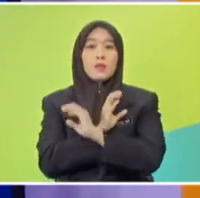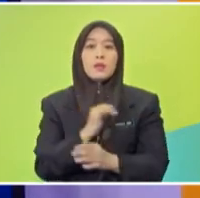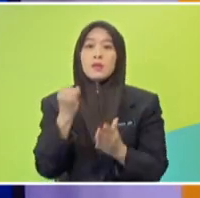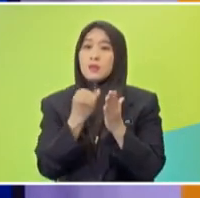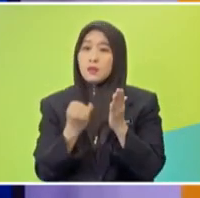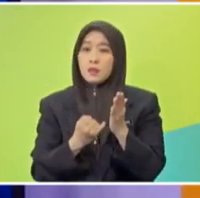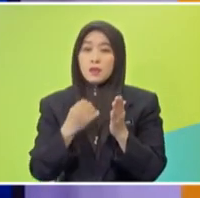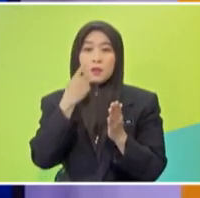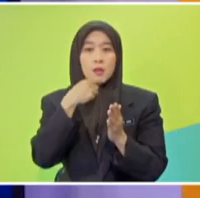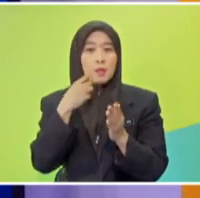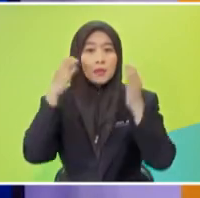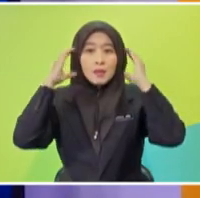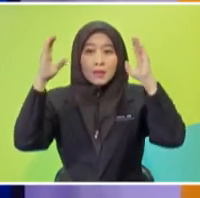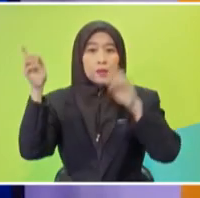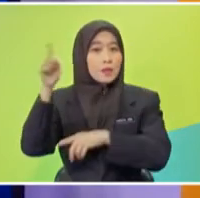gerangan